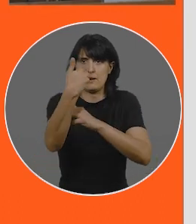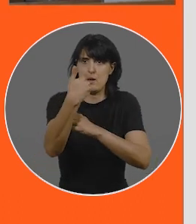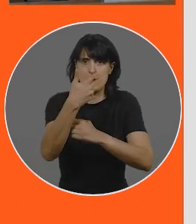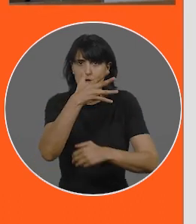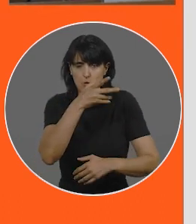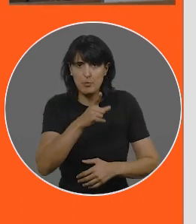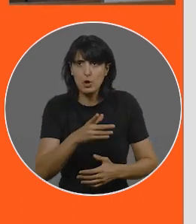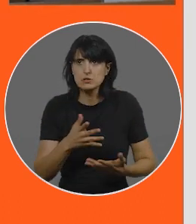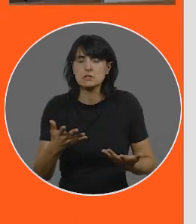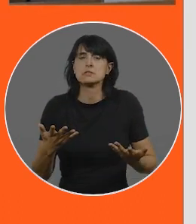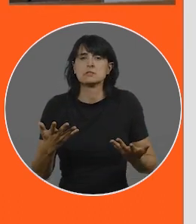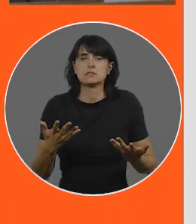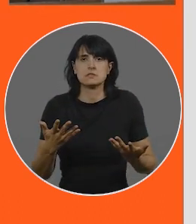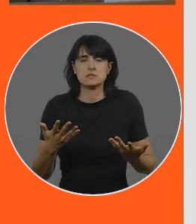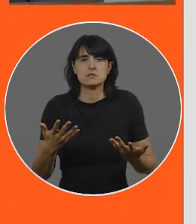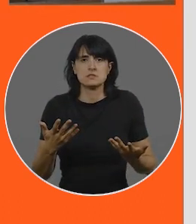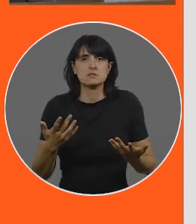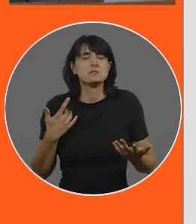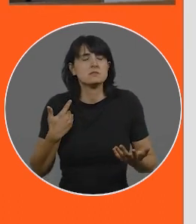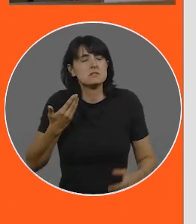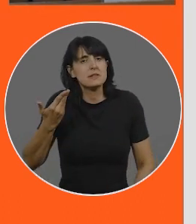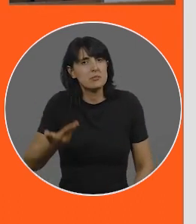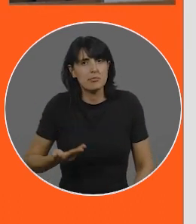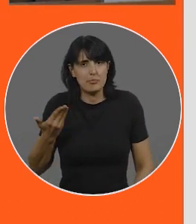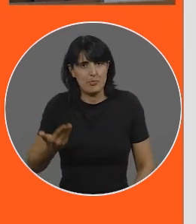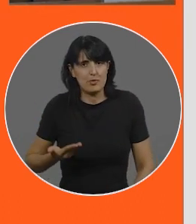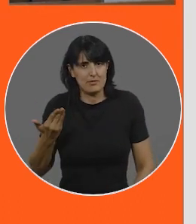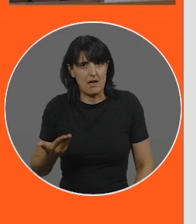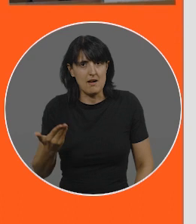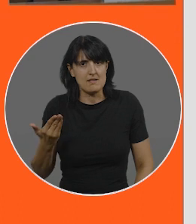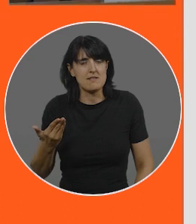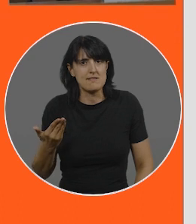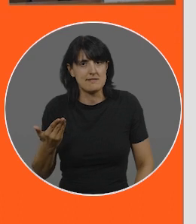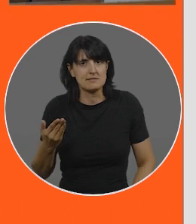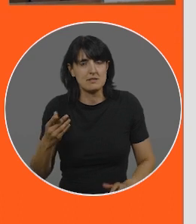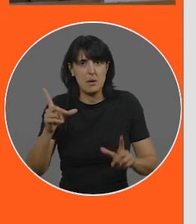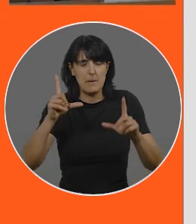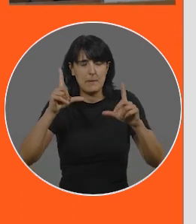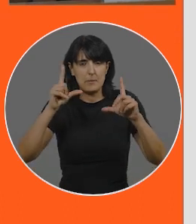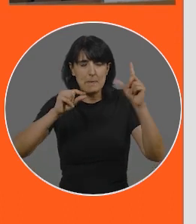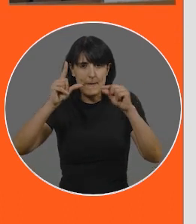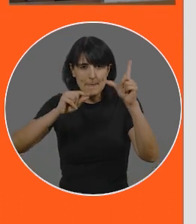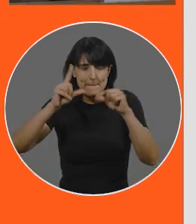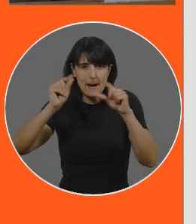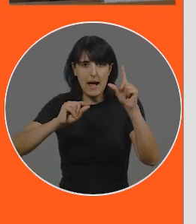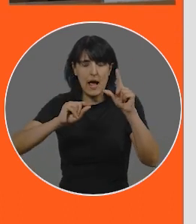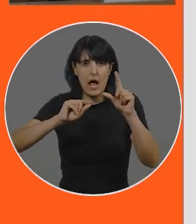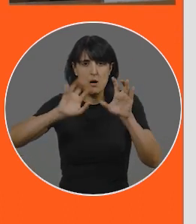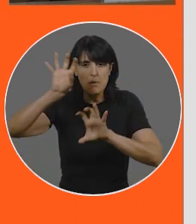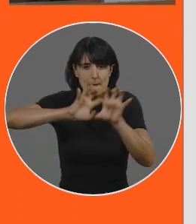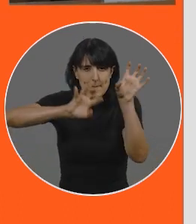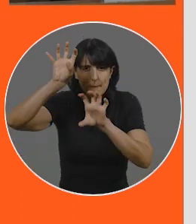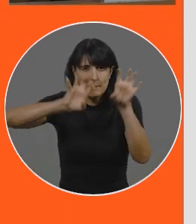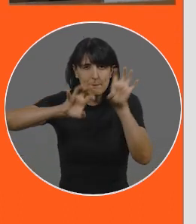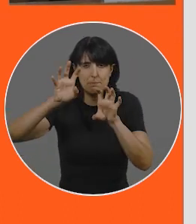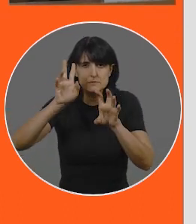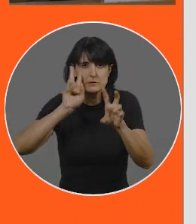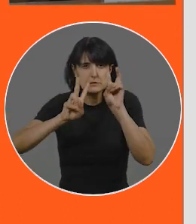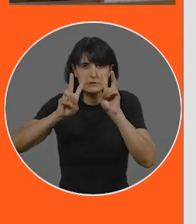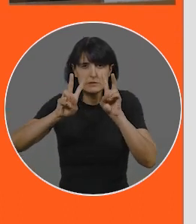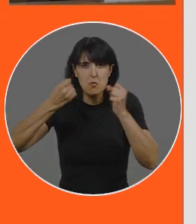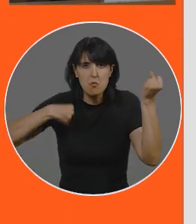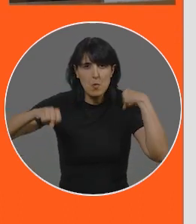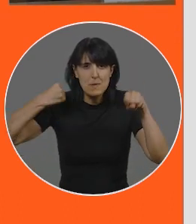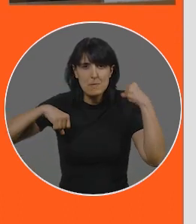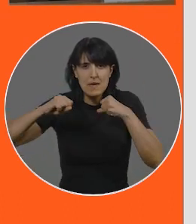gravar. Ai, bueno, saps? Aquestes coses. Llavors, és molt important perquè el moviment, el parpelleig, les animacions, els